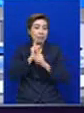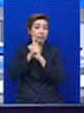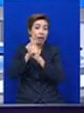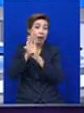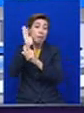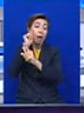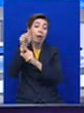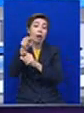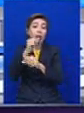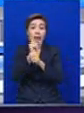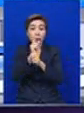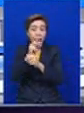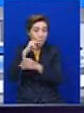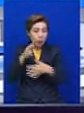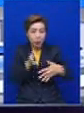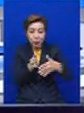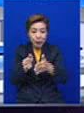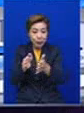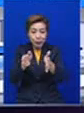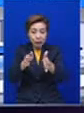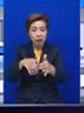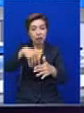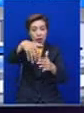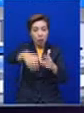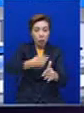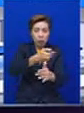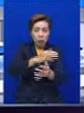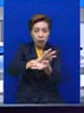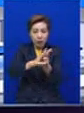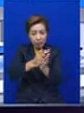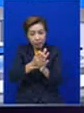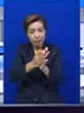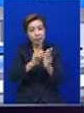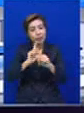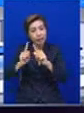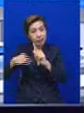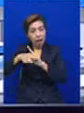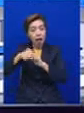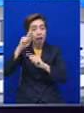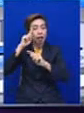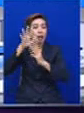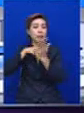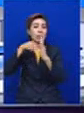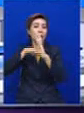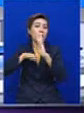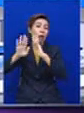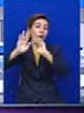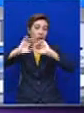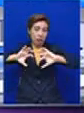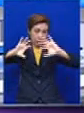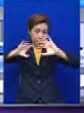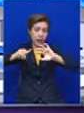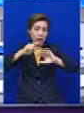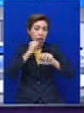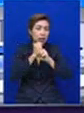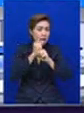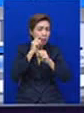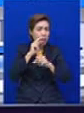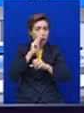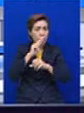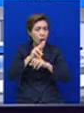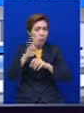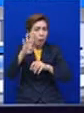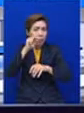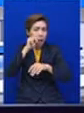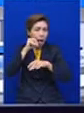การปรับปรุงและพัฒนาแหล่งน้ำตามนโยบายของรัฐบาลโดยโครงการนี้ค่ะก็ถือว่าเป็นการขุดลอกวางท่อและพัฒนาระบบส่งน้ำระ